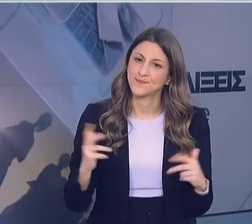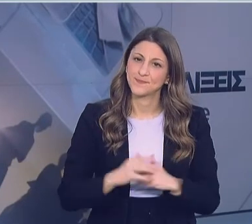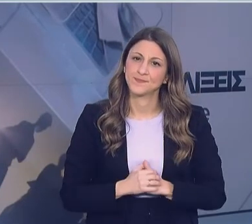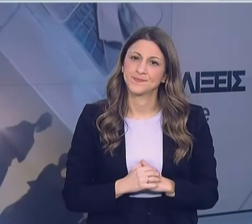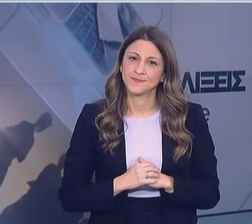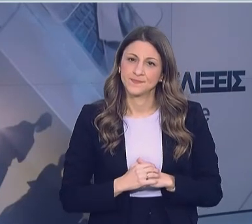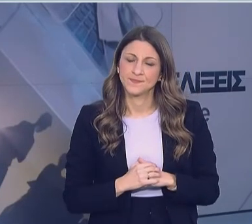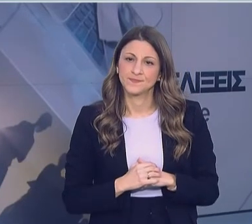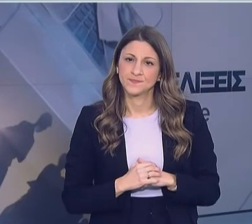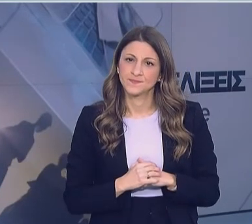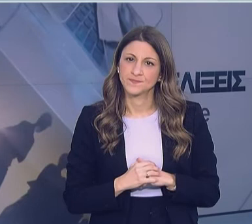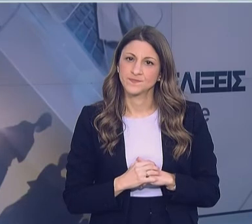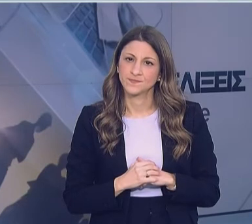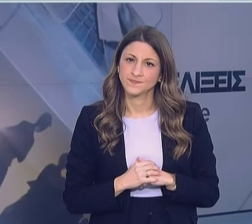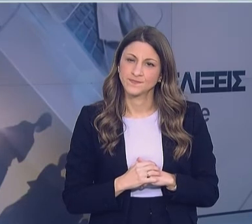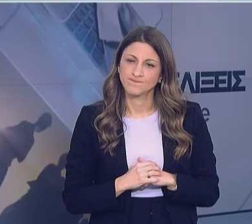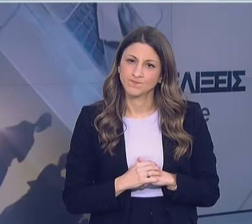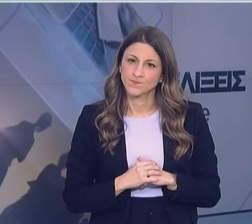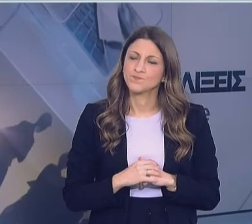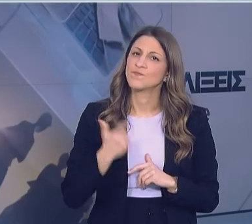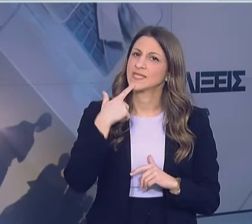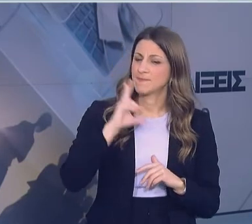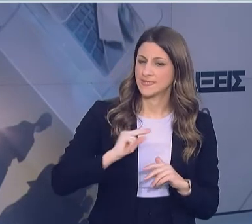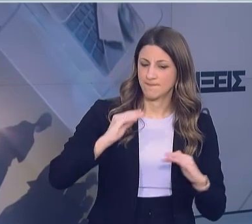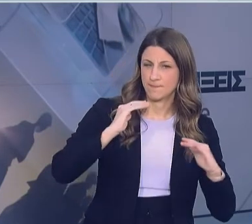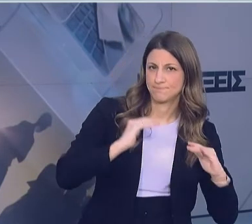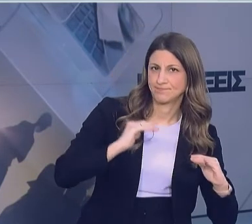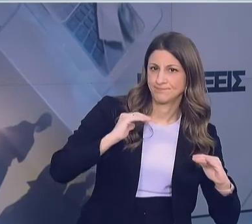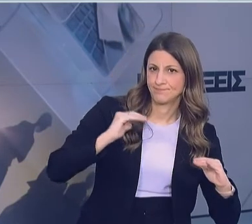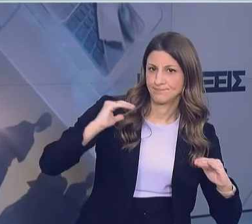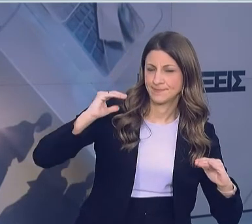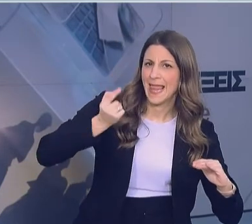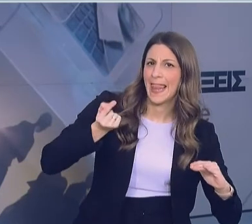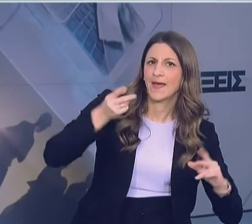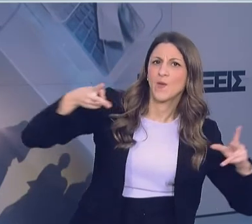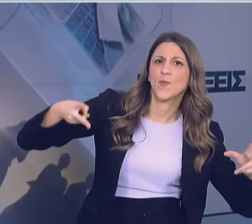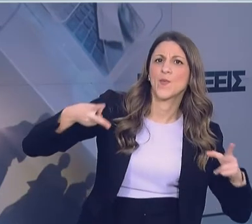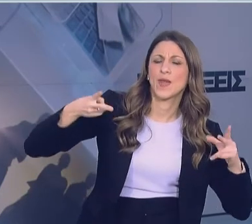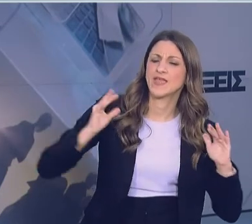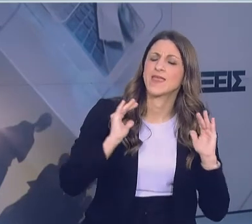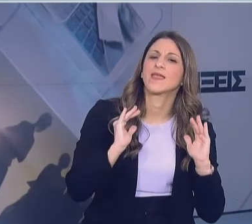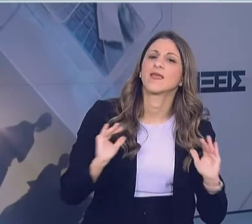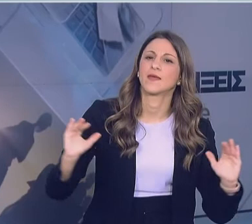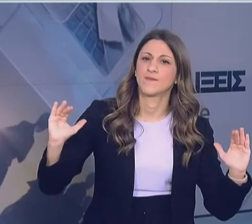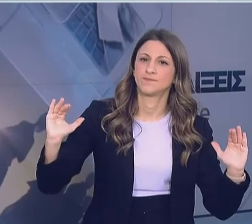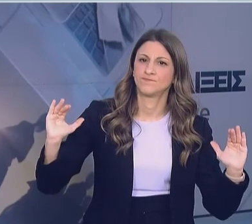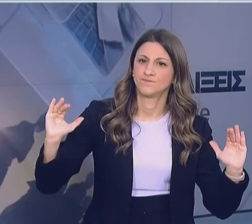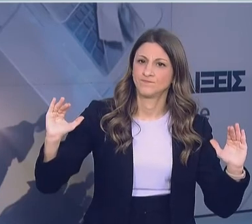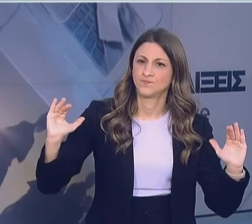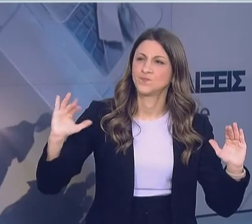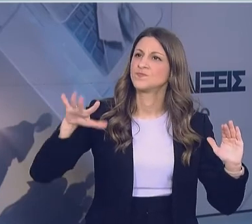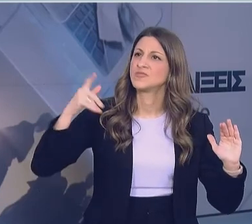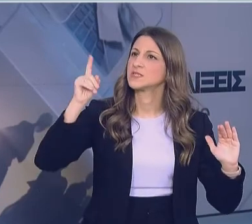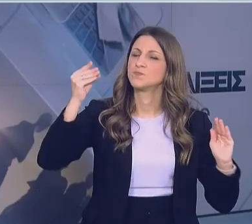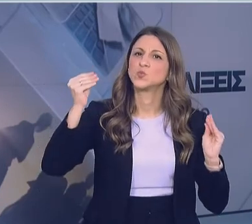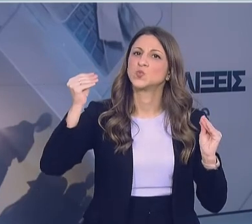θα δει ότι λένε gradual, δηλαδή σταδιακά, quiet, ήσυχα, και controlled,